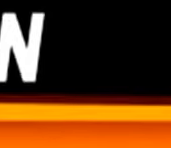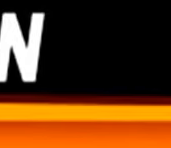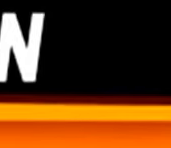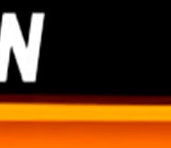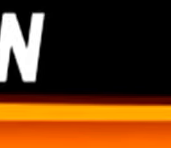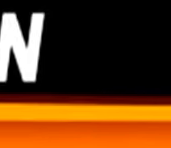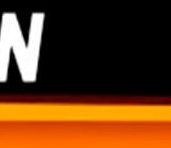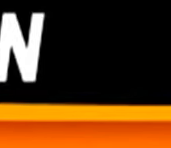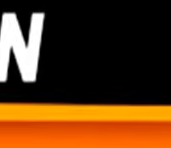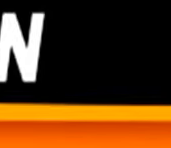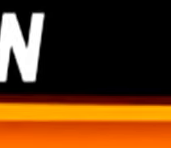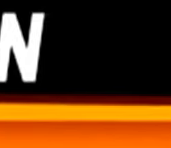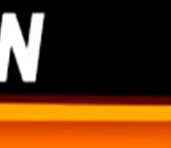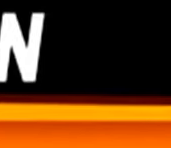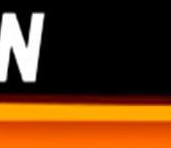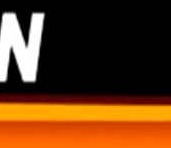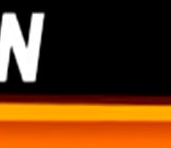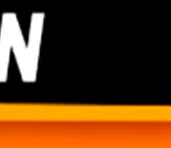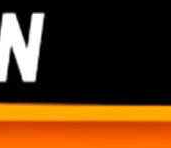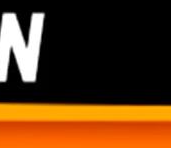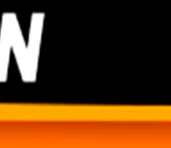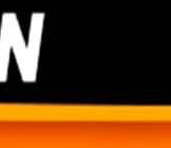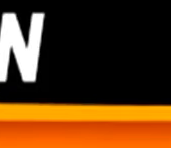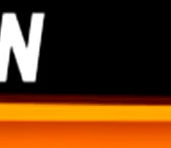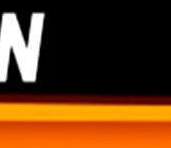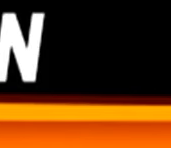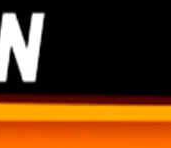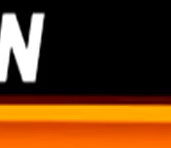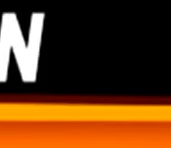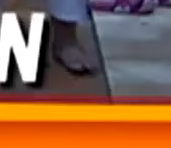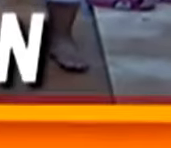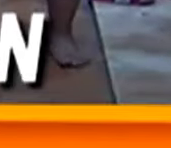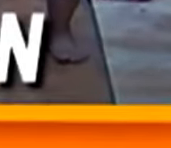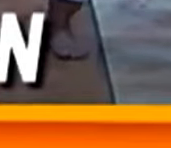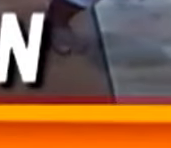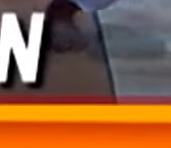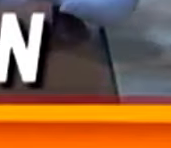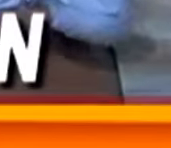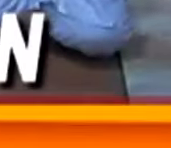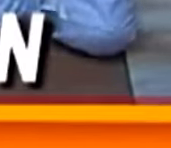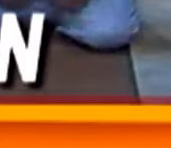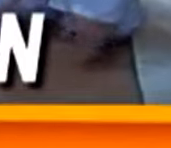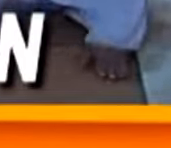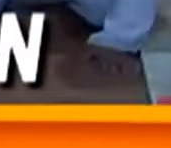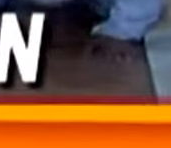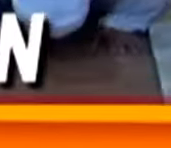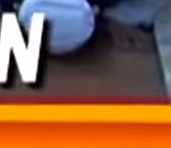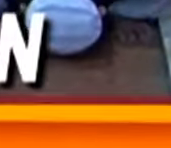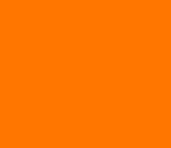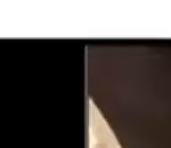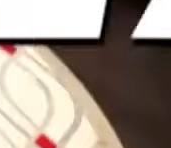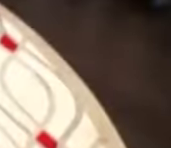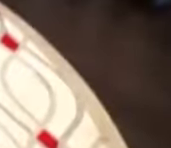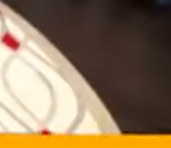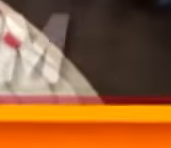Alamin sa Kay Alaman, ang mahalagang sinisimbolo ng Crescent Moon para sa Islam ngayong Ramadan.